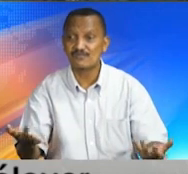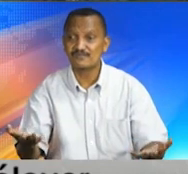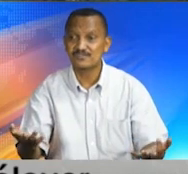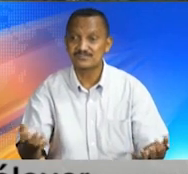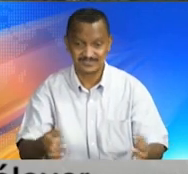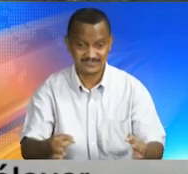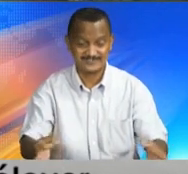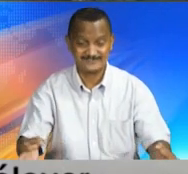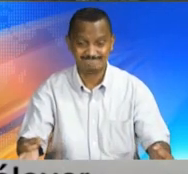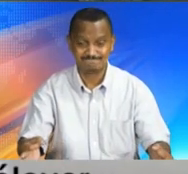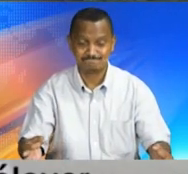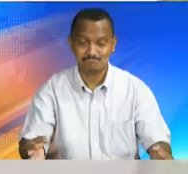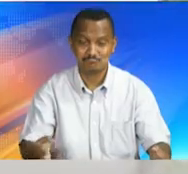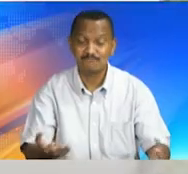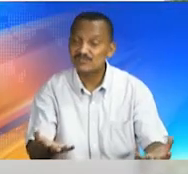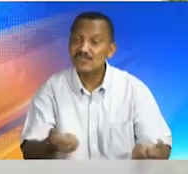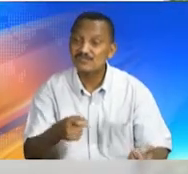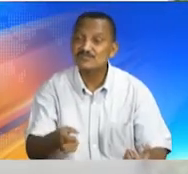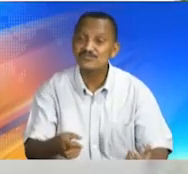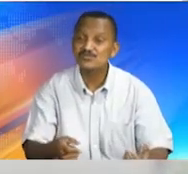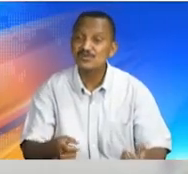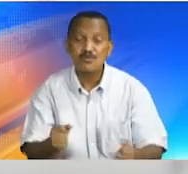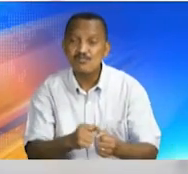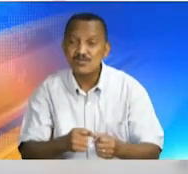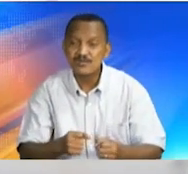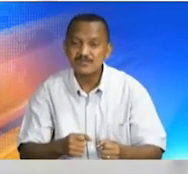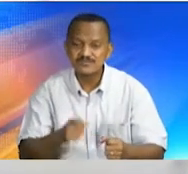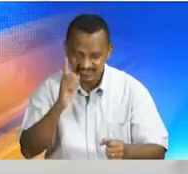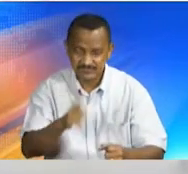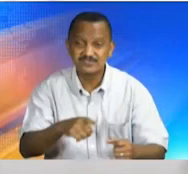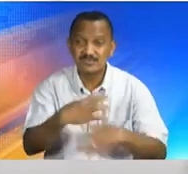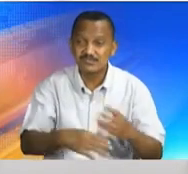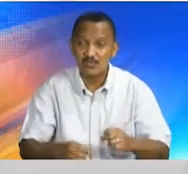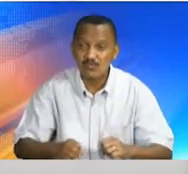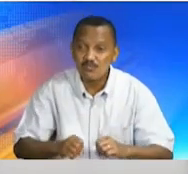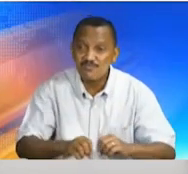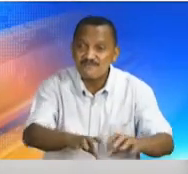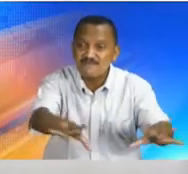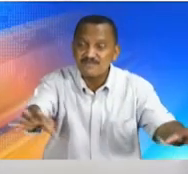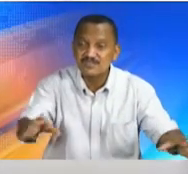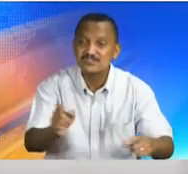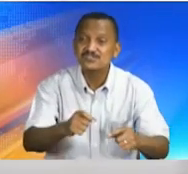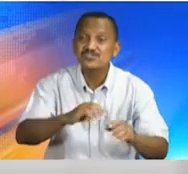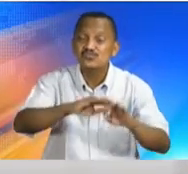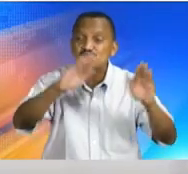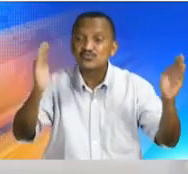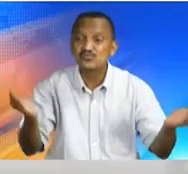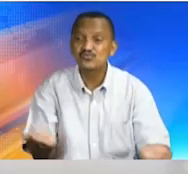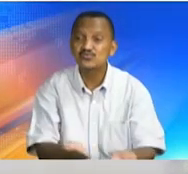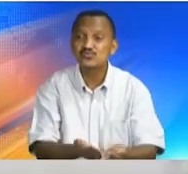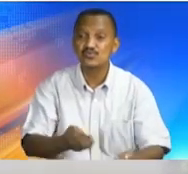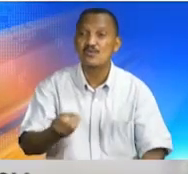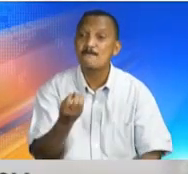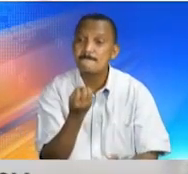akana an'ireo karazana vokatra. Mora hivelarana ny fiompiana tantely ary mifampiakina amin'ny fisian'ny tontolo iainana maitso ny